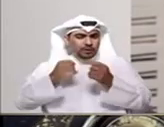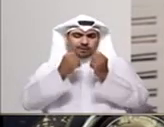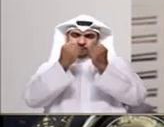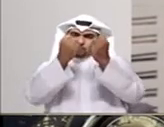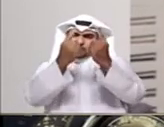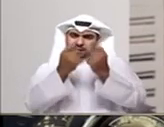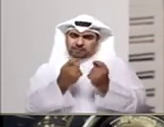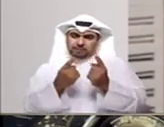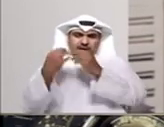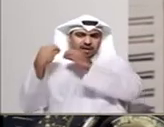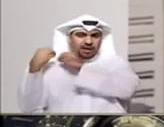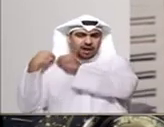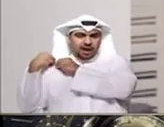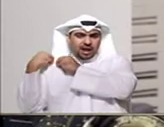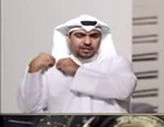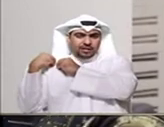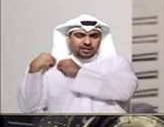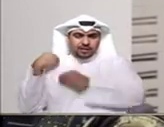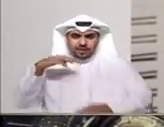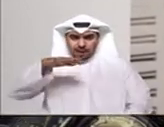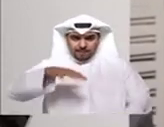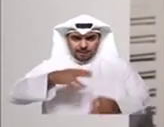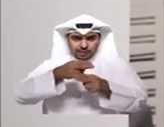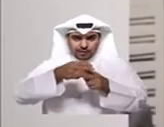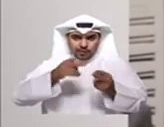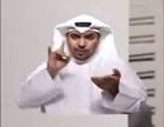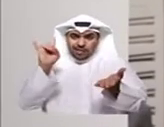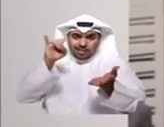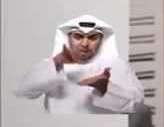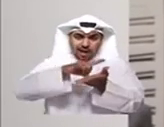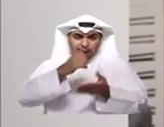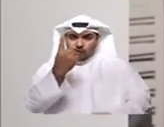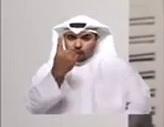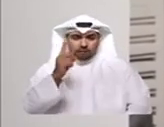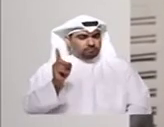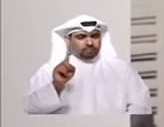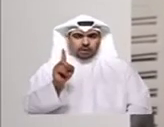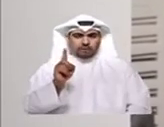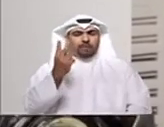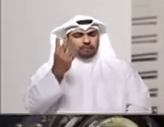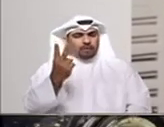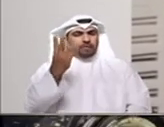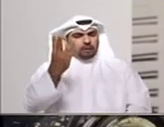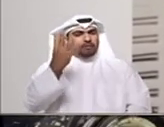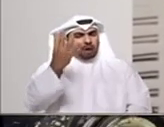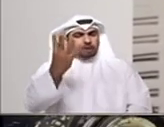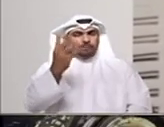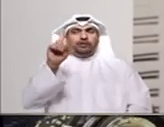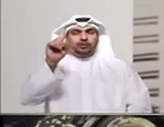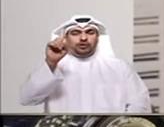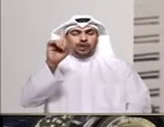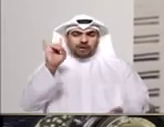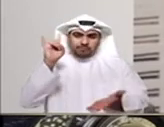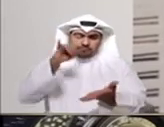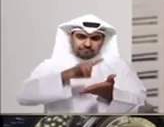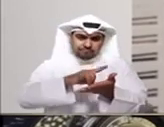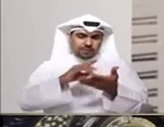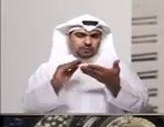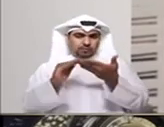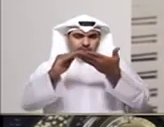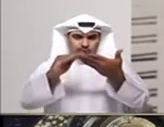يعني دفعة من الطائرات إن شاء الله ستصل تباعا. هذه الطائرة تحمل حوالي 40 يعني